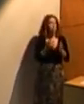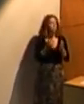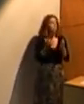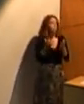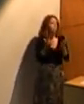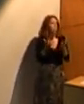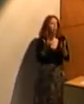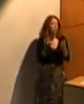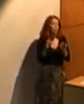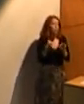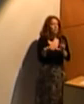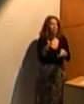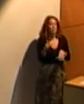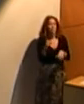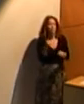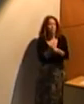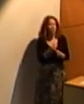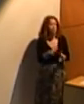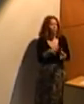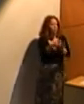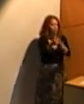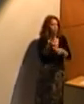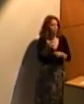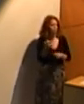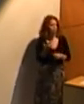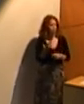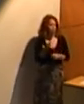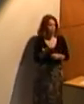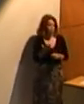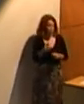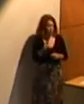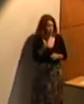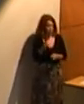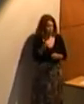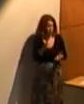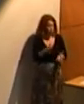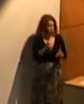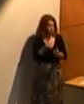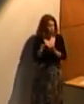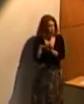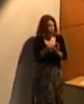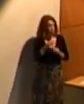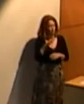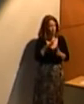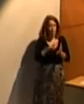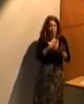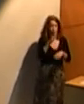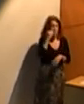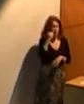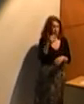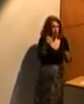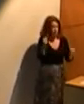suivre est-ce que ça va suivre le chemin de moindre effort où il va y avoir un événement